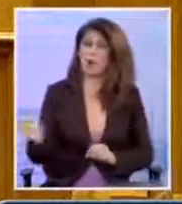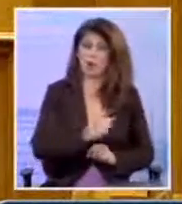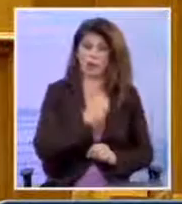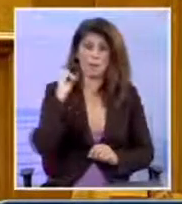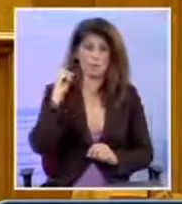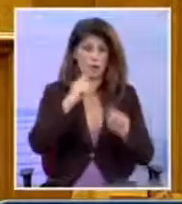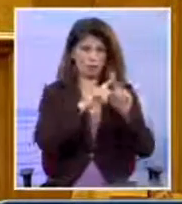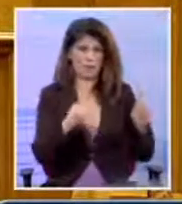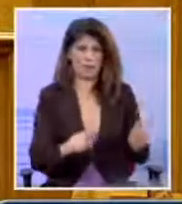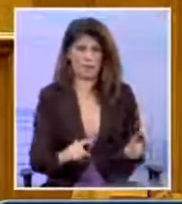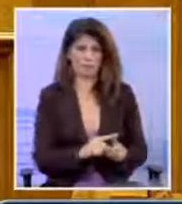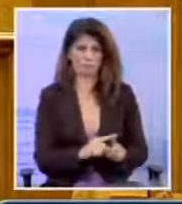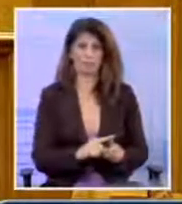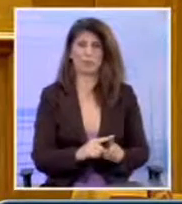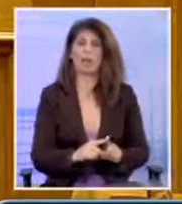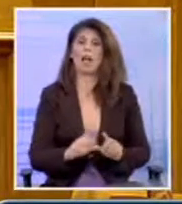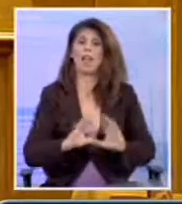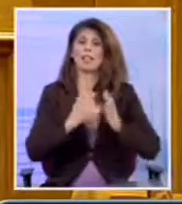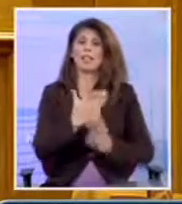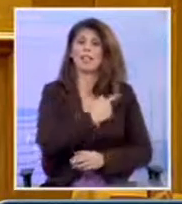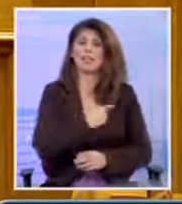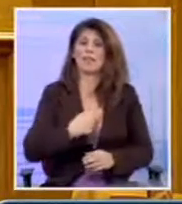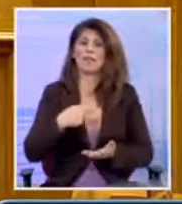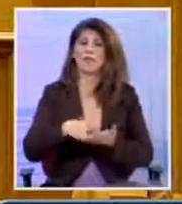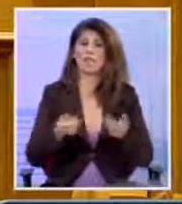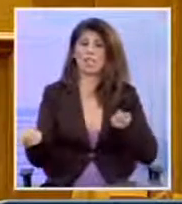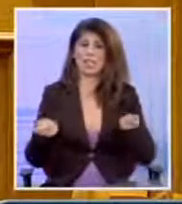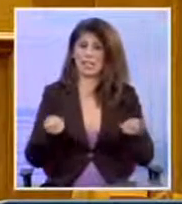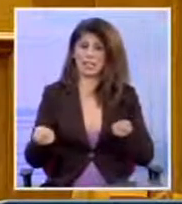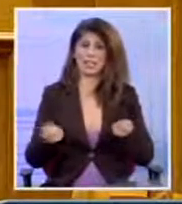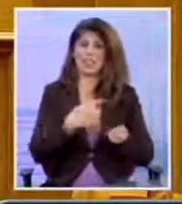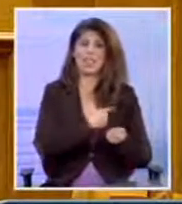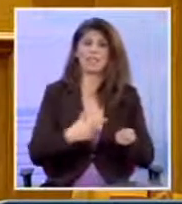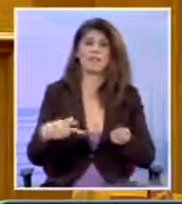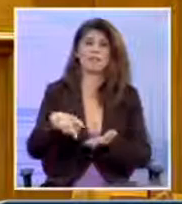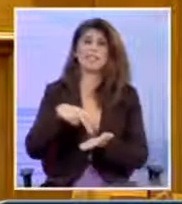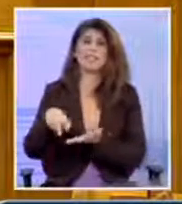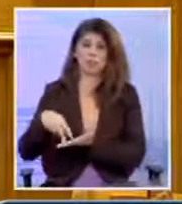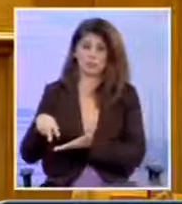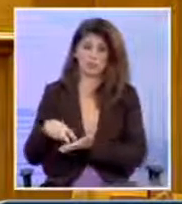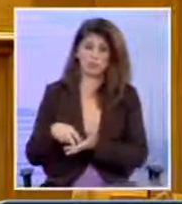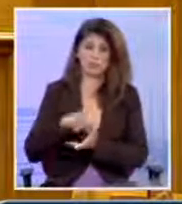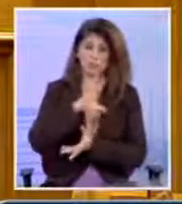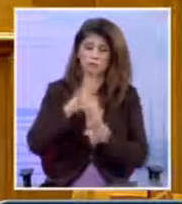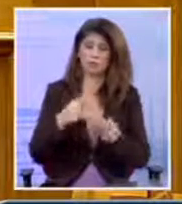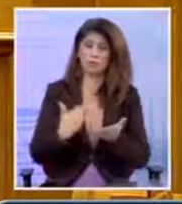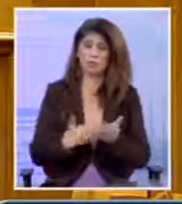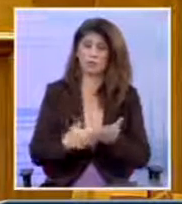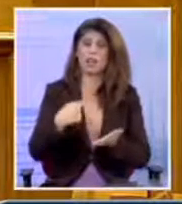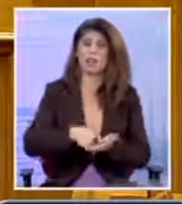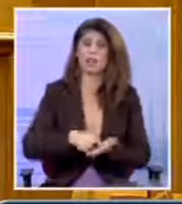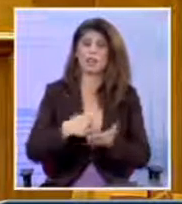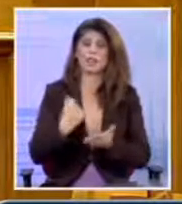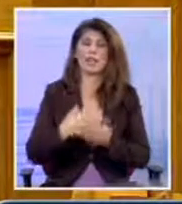Πρώτος πίνακας, από τη Γενική Διεύθυνση Φορολογικής Διοίκησης Διεύθυνσης Πράξεων. τα συγκεντρωτικά στοιχεία από εφορίες